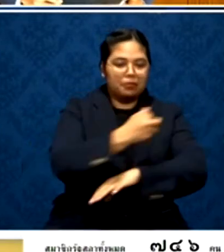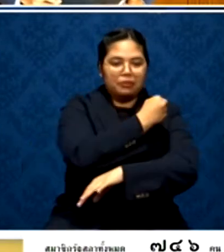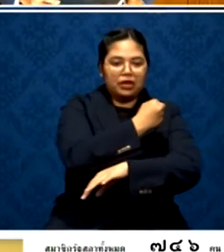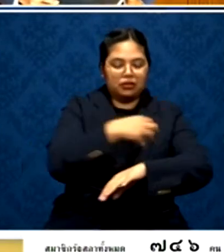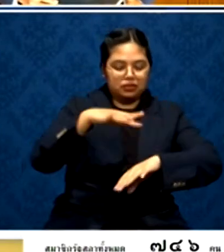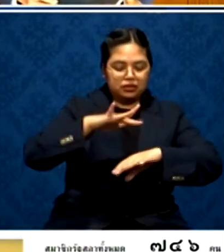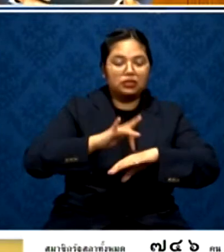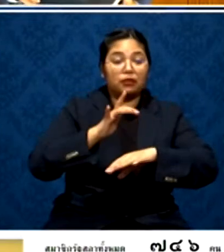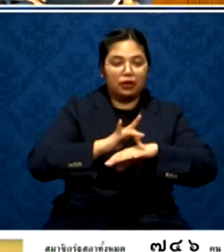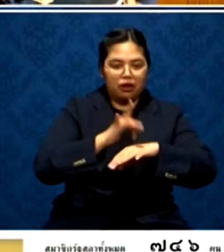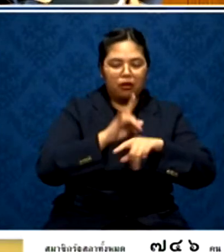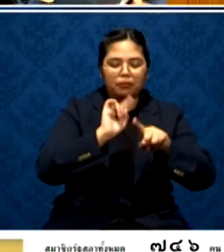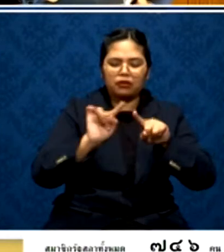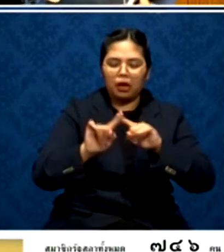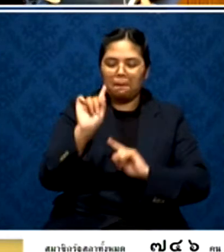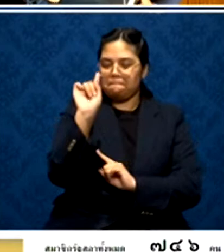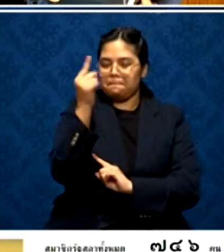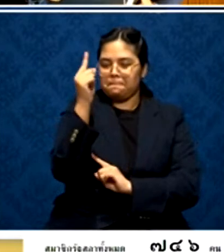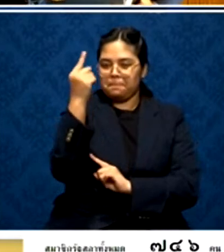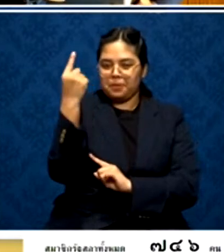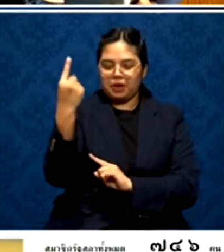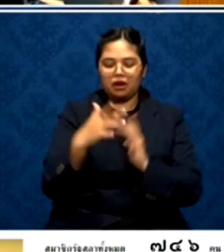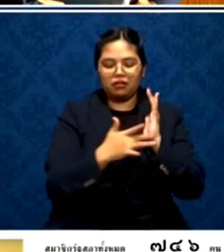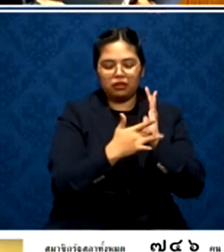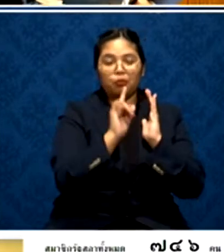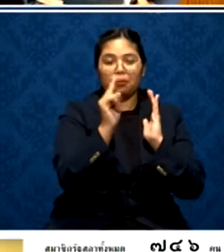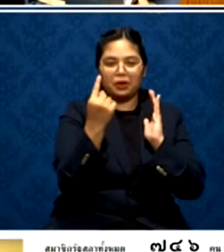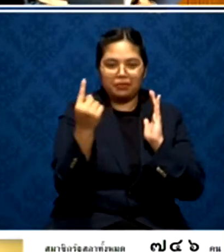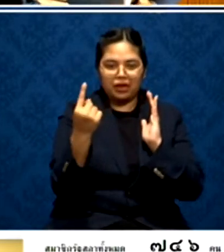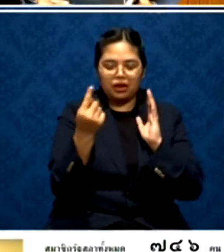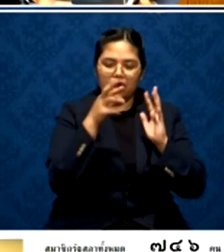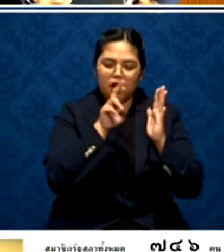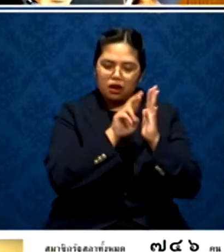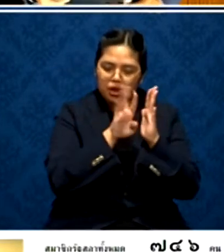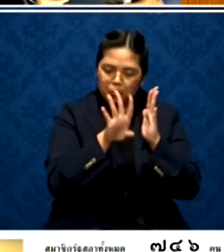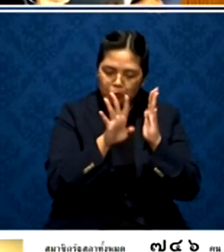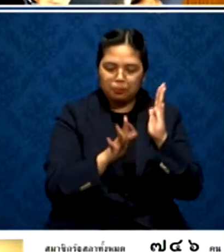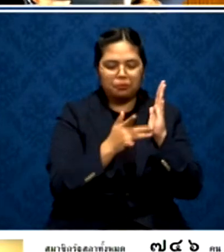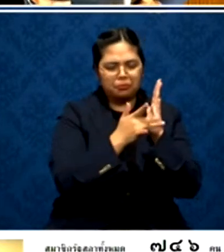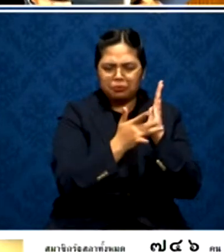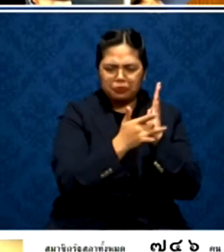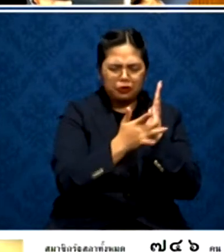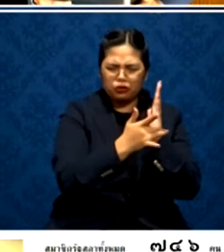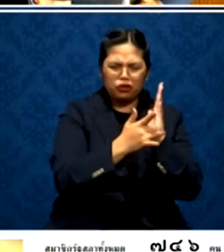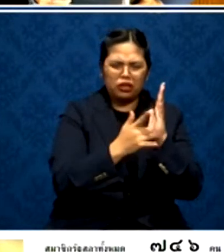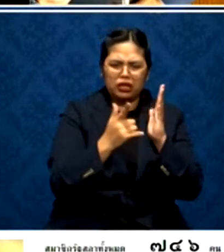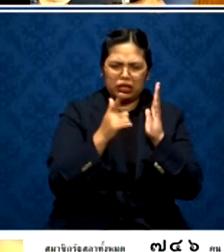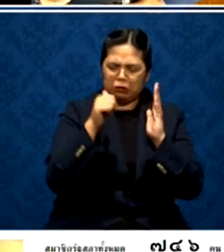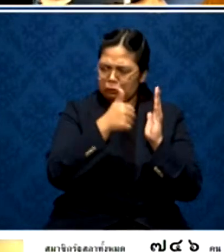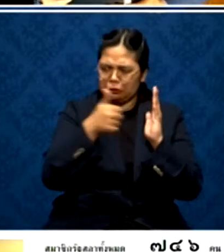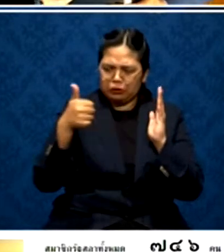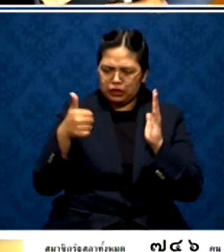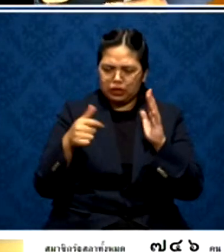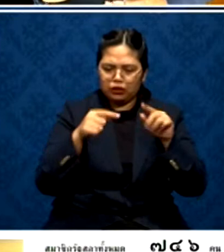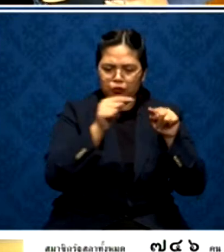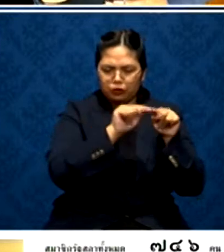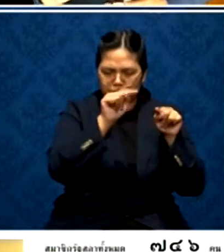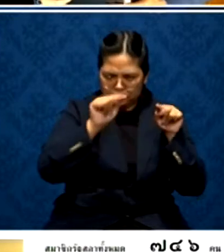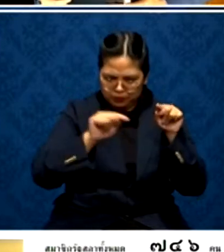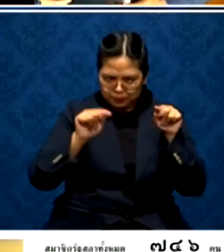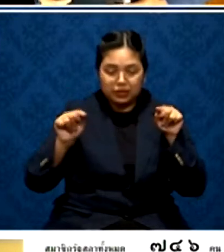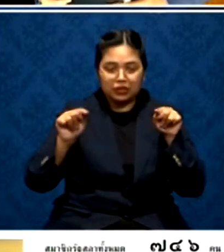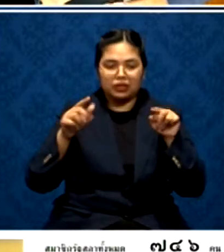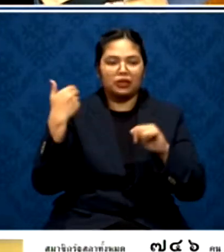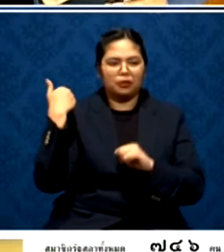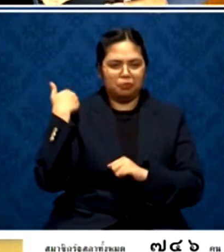ยเป็นรัฐบาลที่จะนำเอาเทคโนโลยีและระบบดิจิตอลรวมทั้งคลื่นความถี่